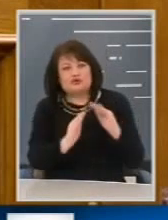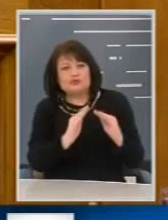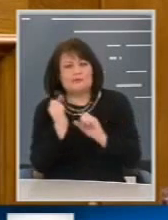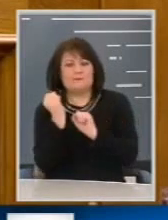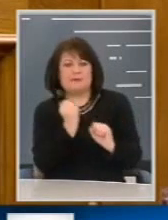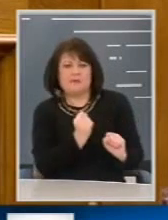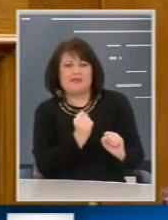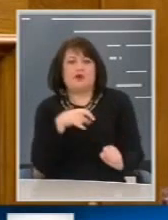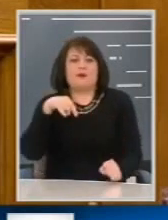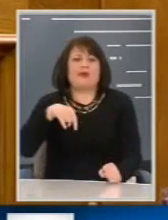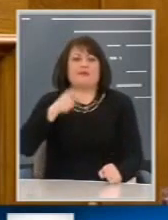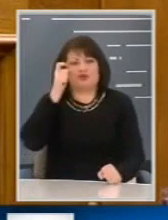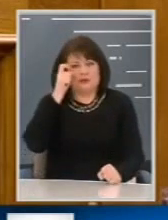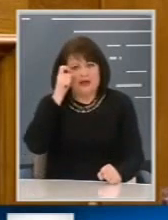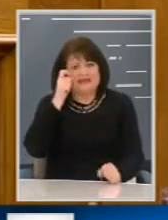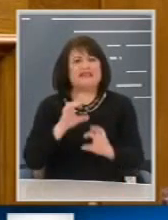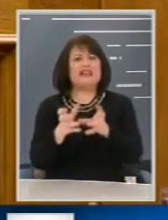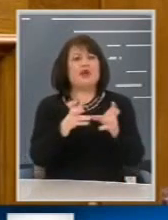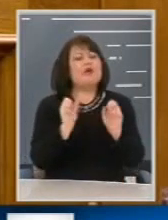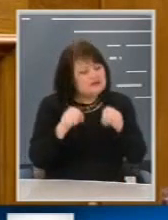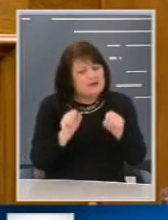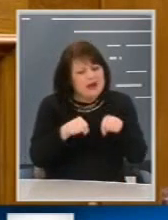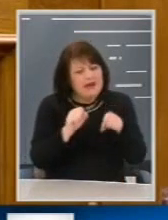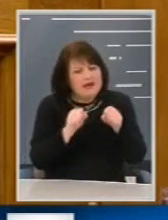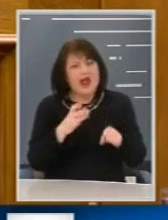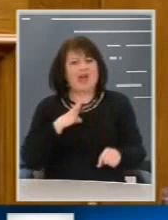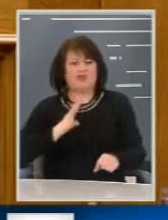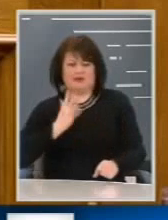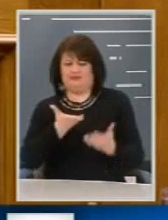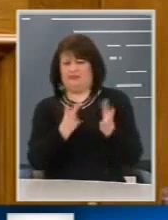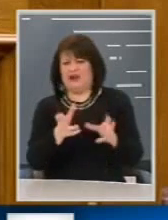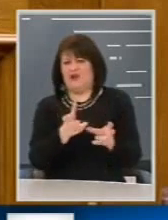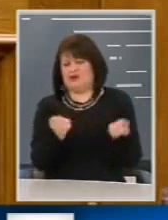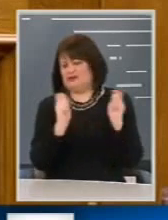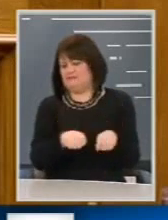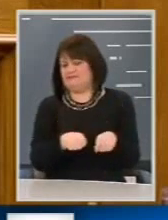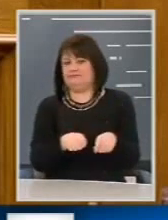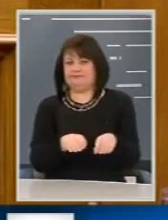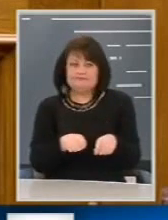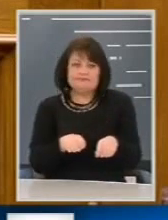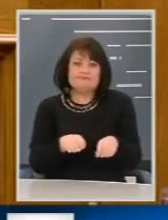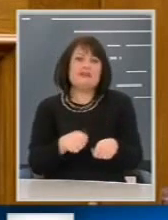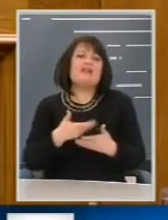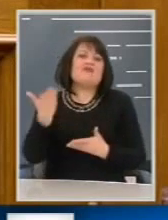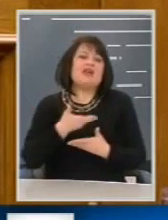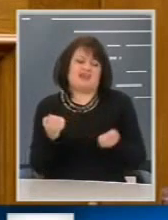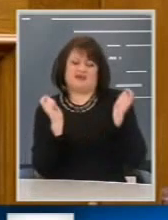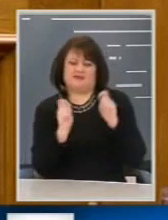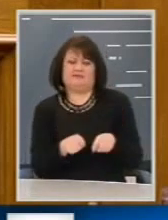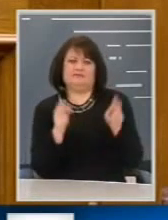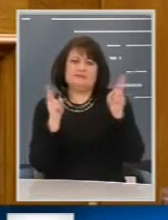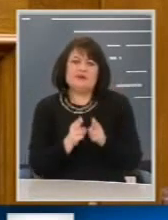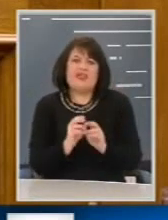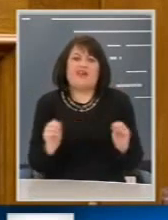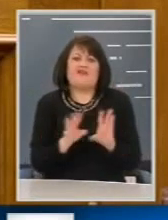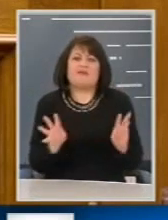Παπανδρέου, Παπαδήμου και Σαμαρά. Η απαξίωση αυτή μεταφράστηκε σε δραματικά μικρότερη κυκλοφορία, μείωση του